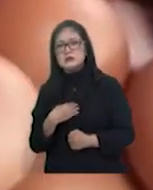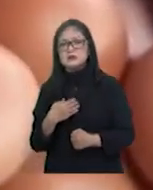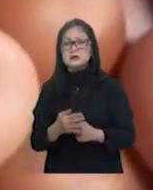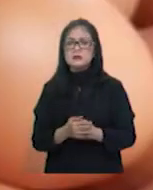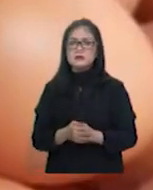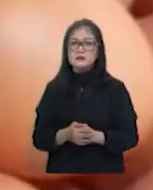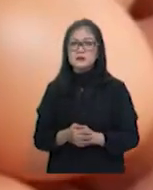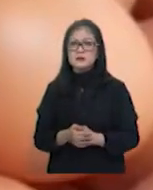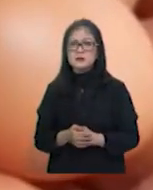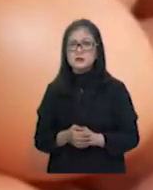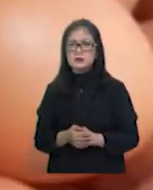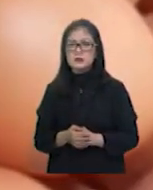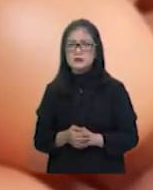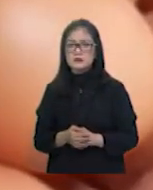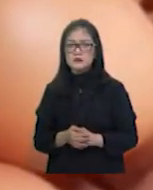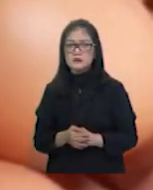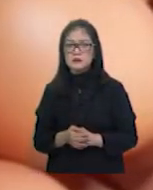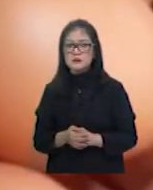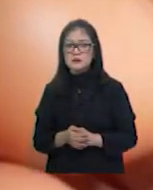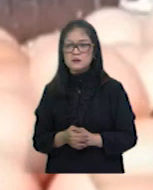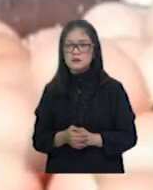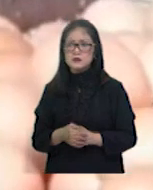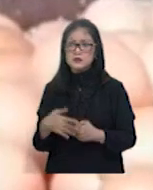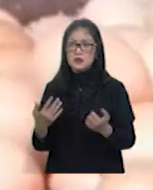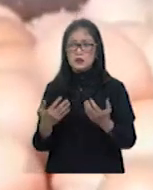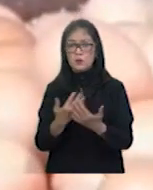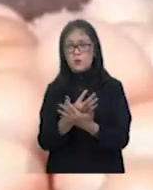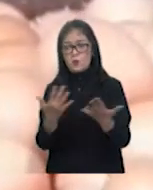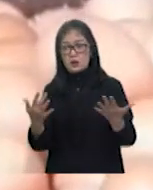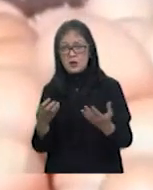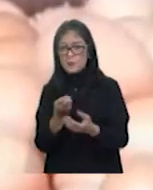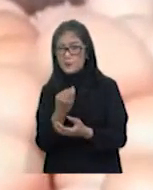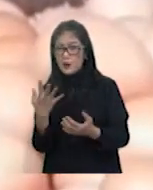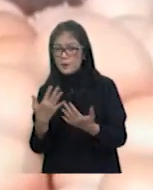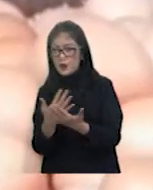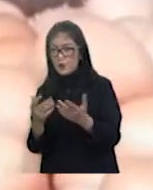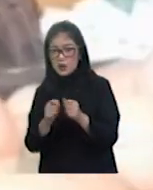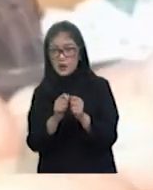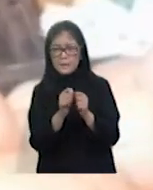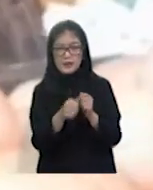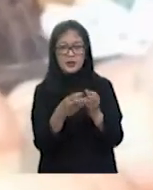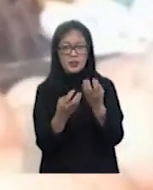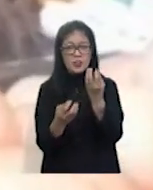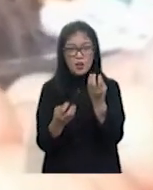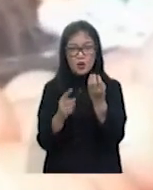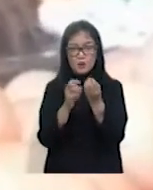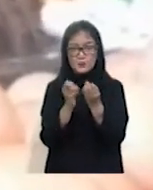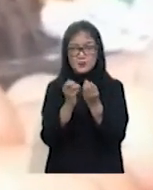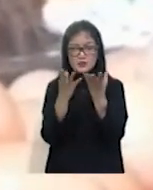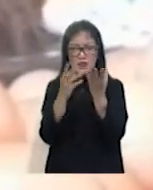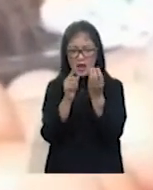Bahkan untuk mensiasati harga telur yang cukup tinggi, sejumlah konsumen pun memilih membeli telur ayam yang sudah pecah dengan harga di bawah harga